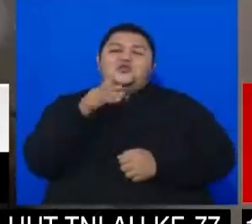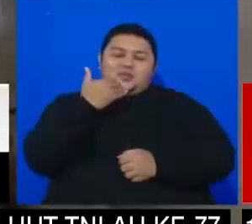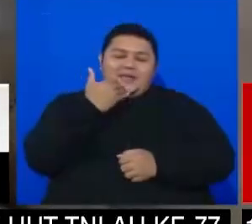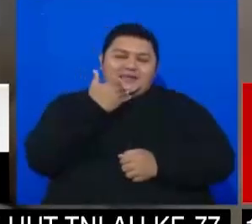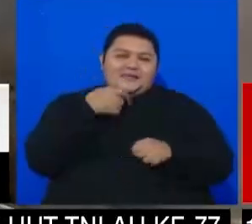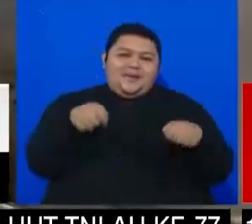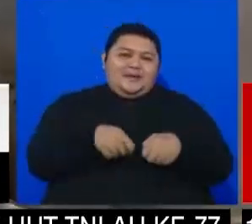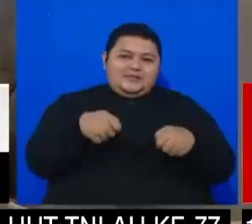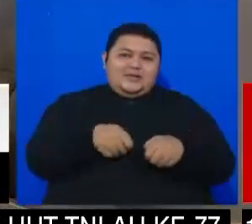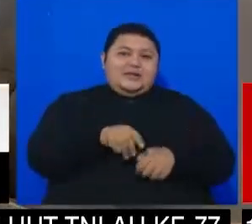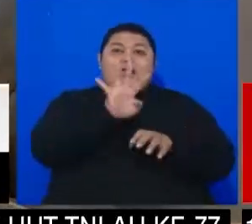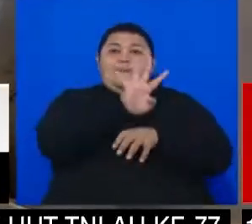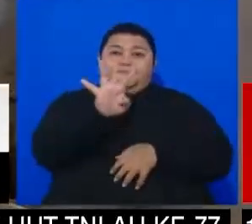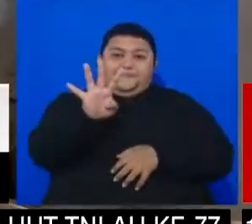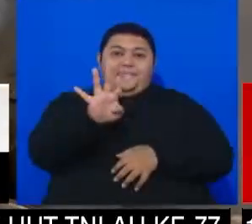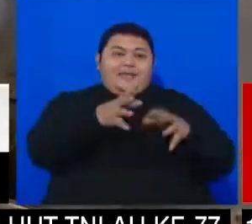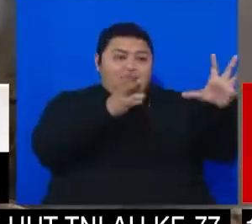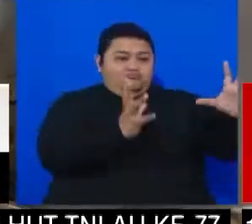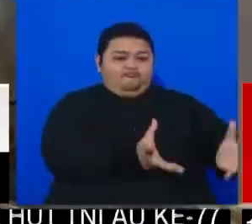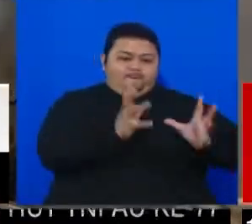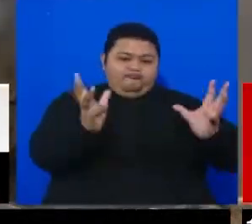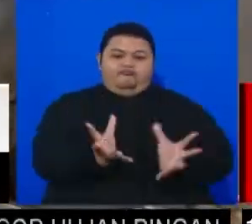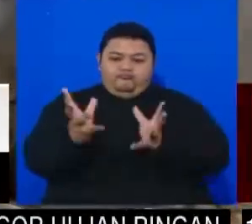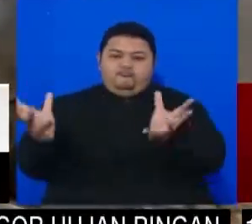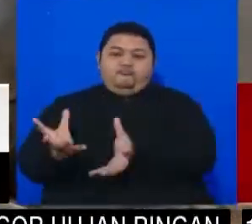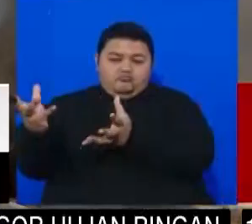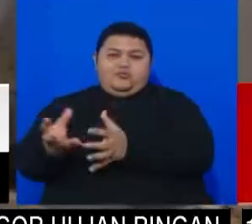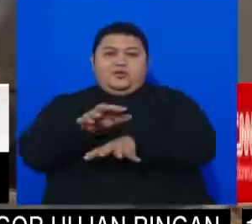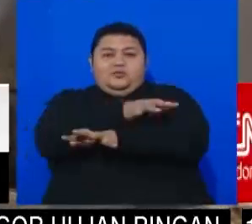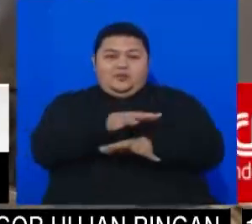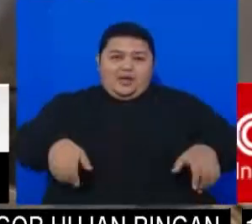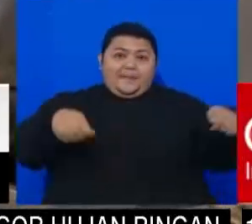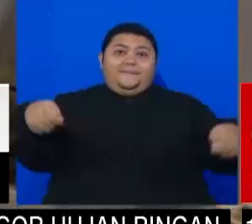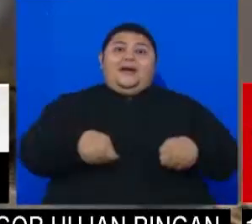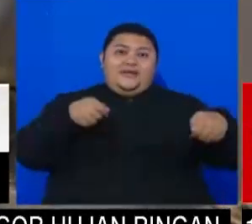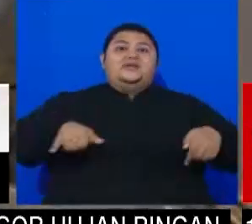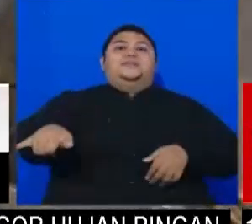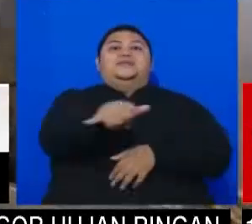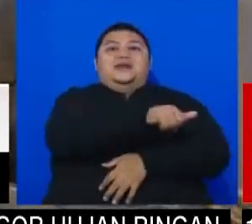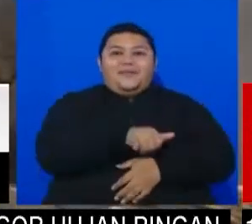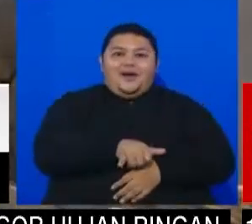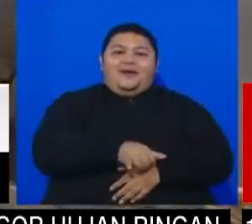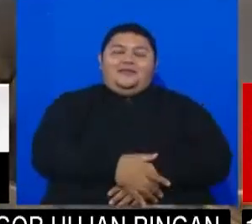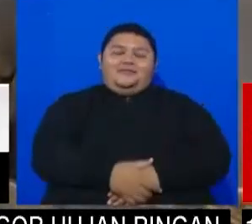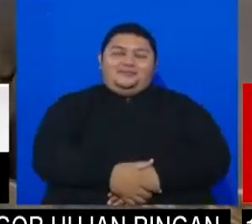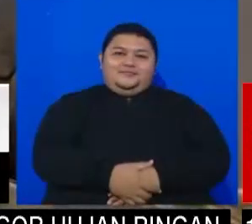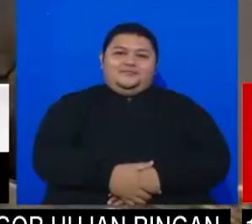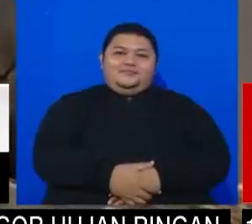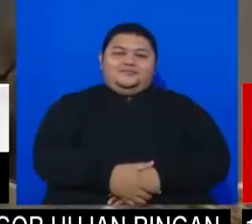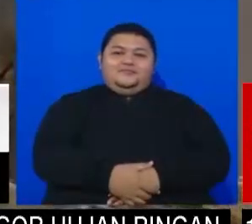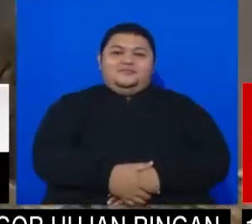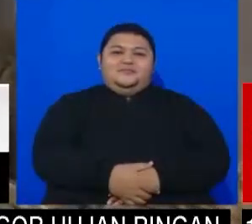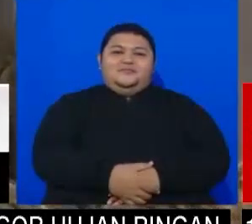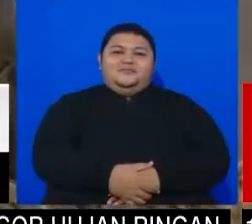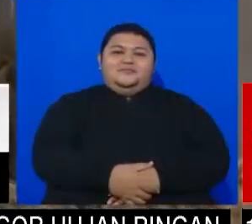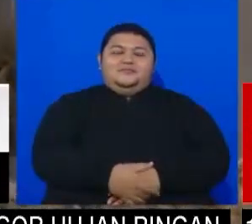ini 4 loh. Ada 4 kuali dalam satu waktu ya, Bu ya? Memang ya, seperti ini setiap hari? Setiap hari. Oke, karena kan kita tidak hanya